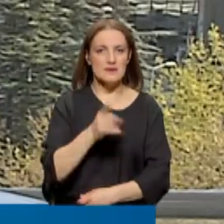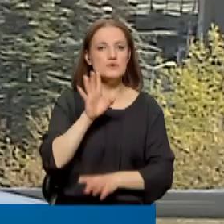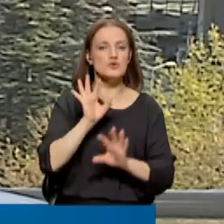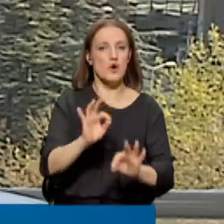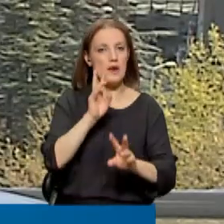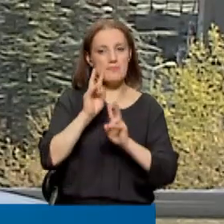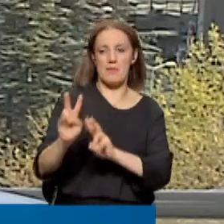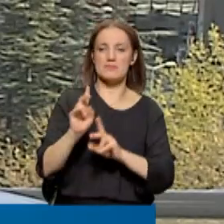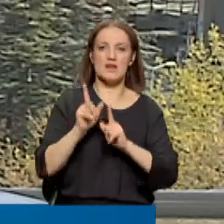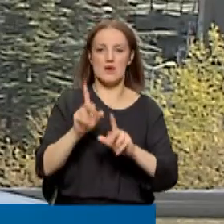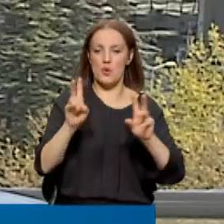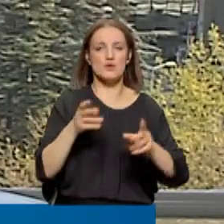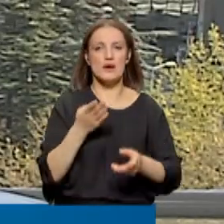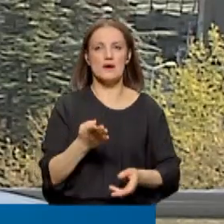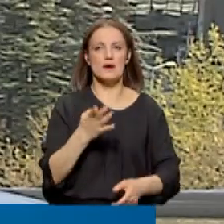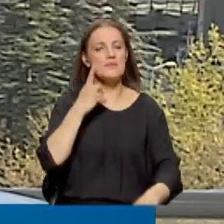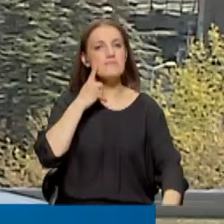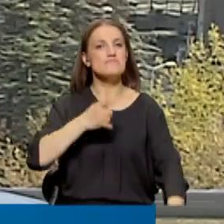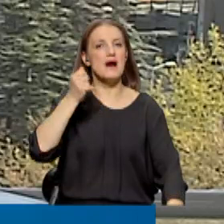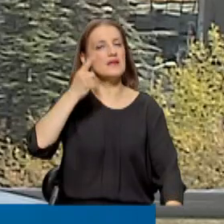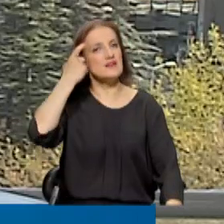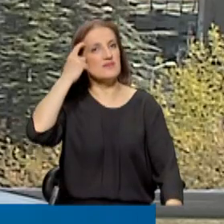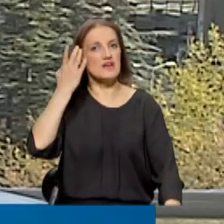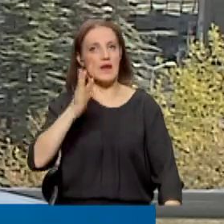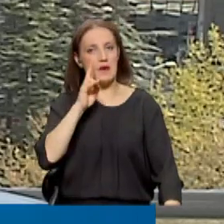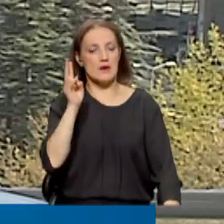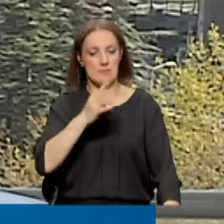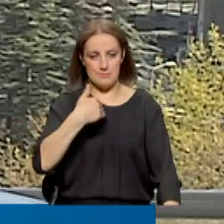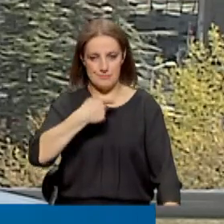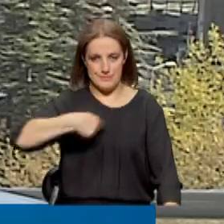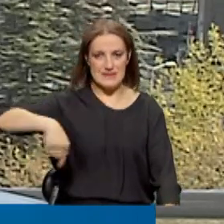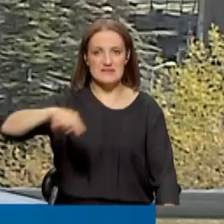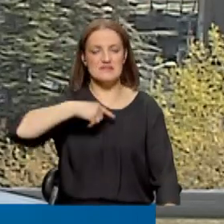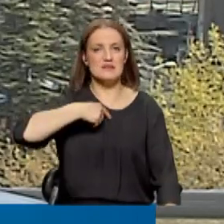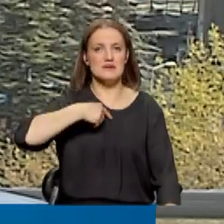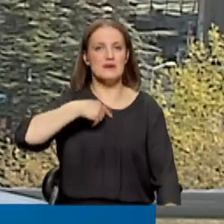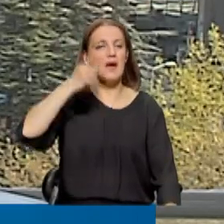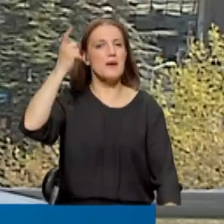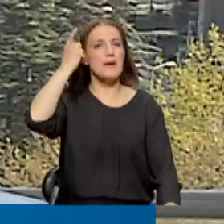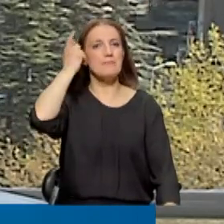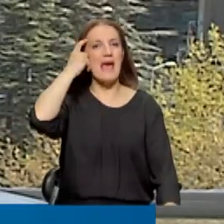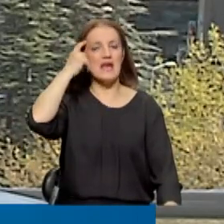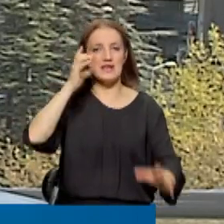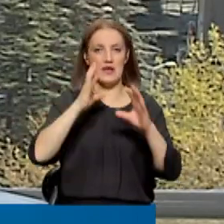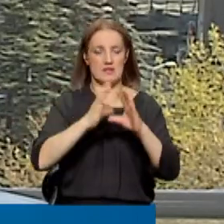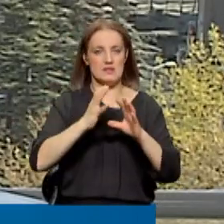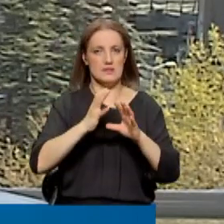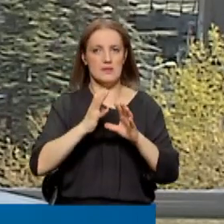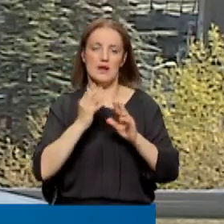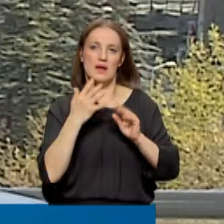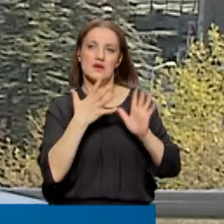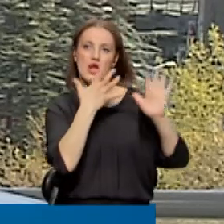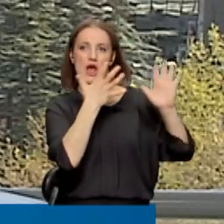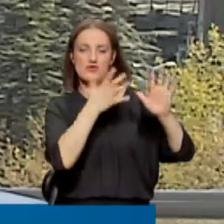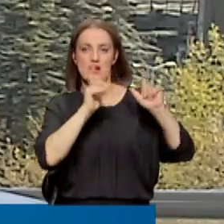bakmamız gerekiyormuş meseleye. Sayın Bakan'ın yaklaşımına göre biz beyin ihraç ediyormuşuz aynı zamanda.